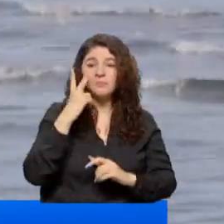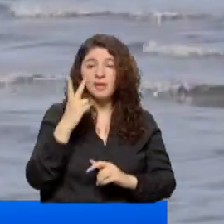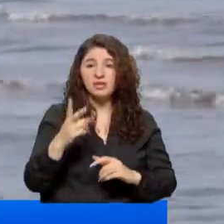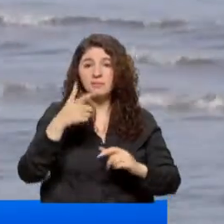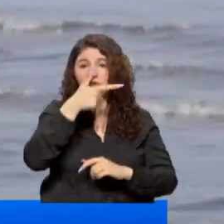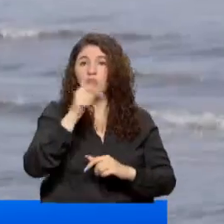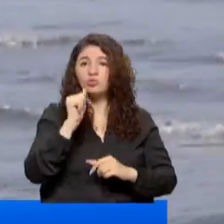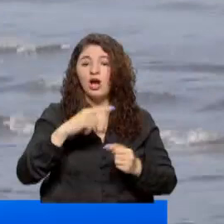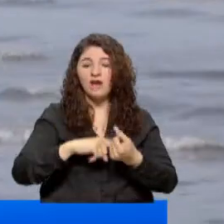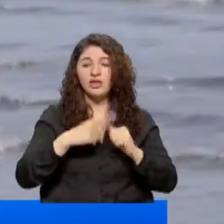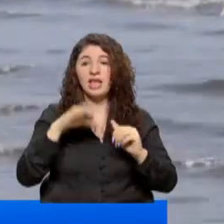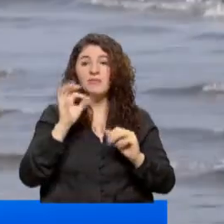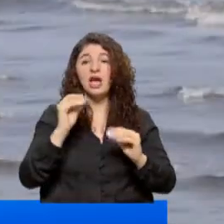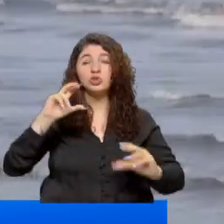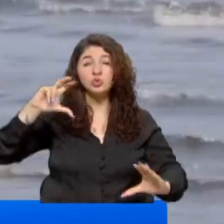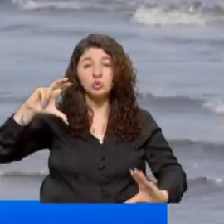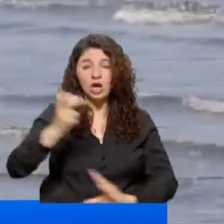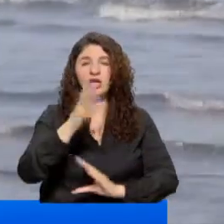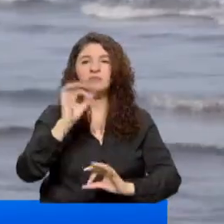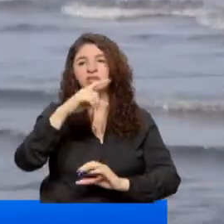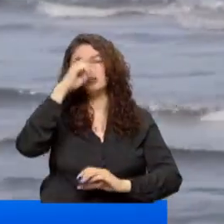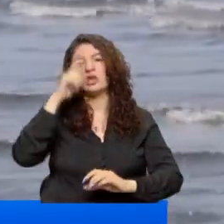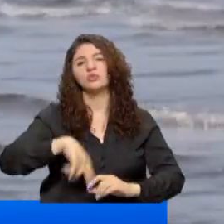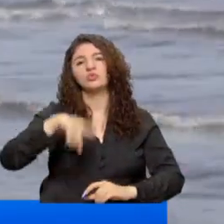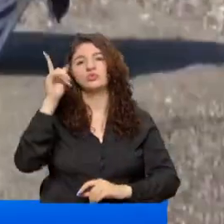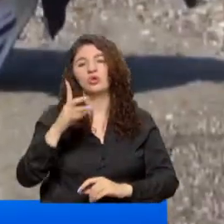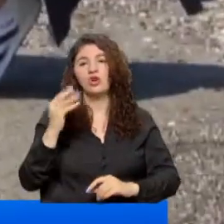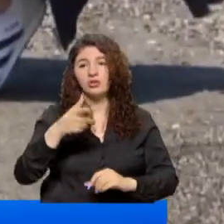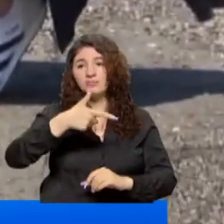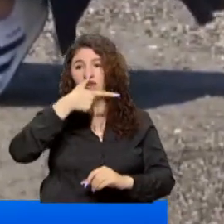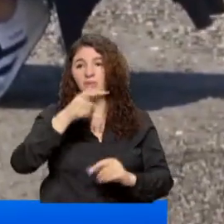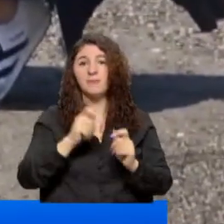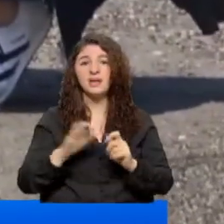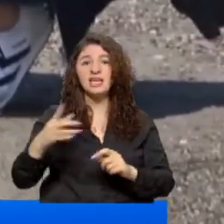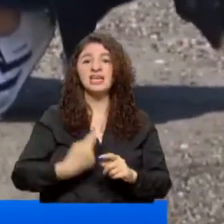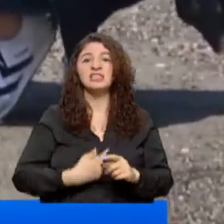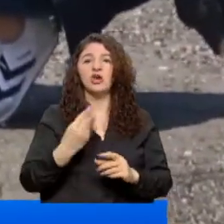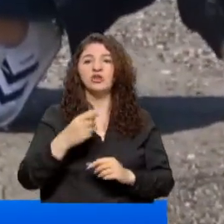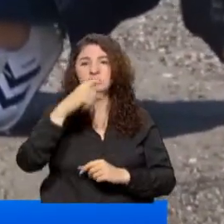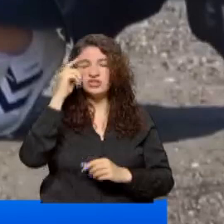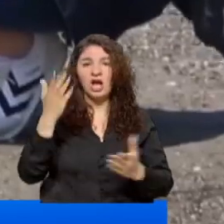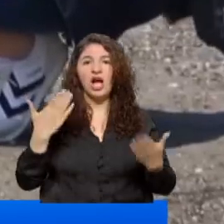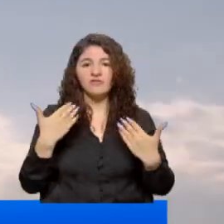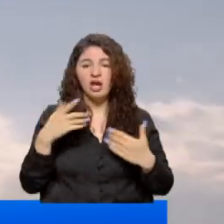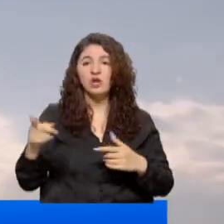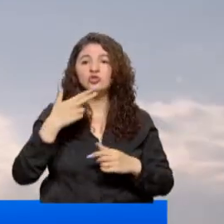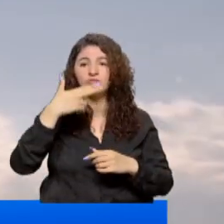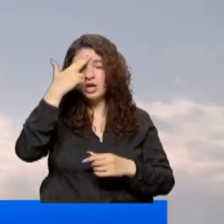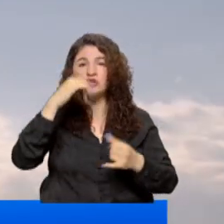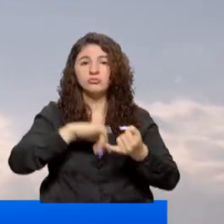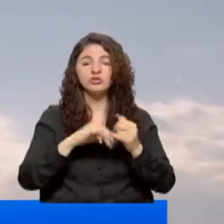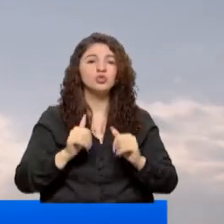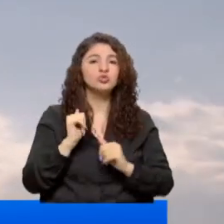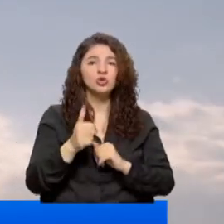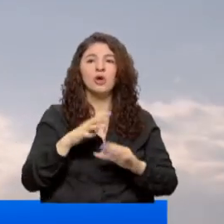Perşembe günü haftanın hemen Güneşli hem de en sıcak günü olacak perşembe batıda hissedilir ölçüde ısınan hava cuma ve